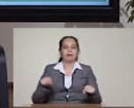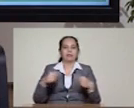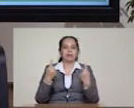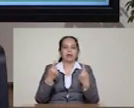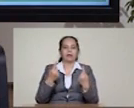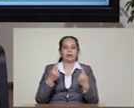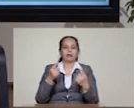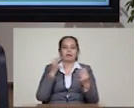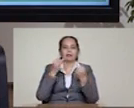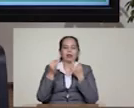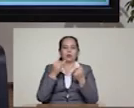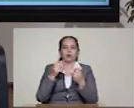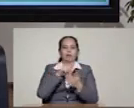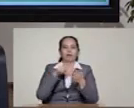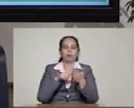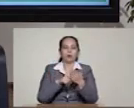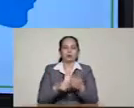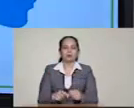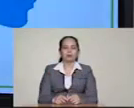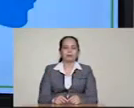Восстановите в диалоге вопросы.